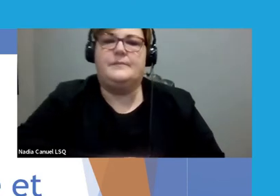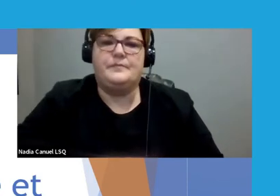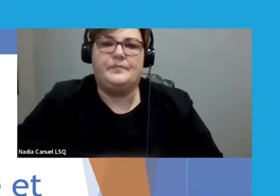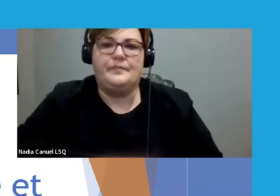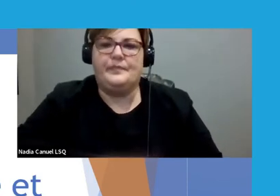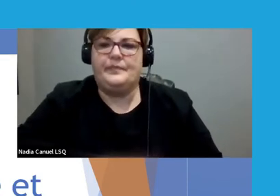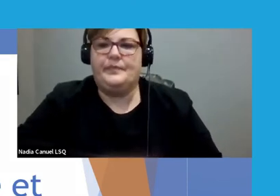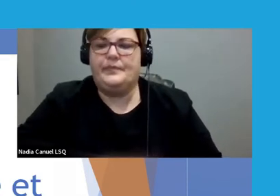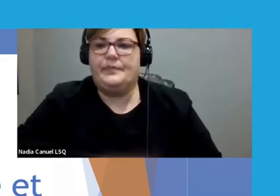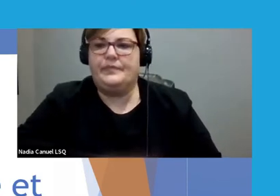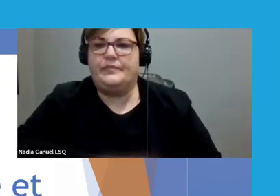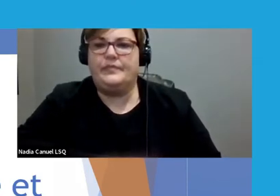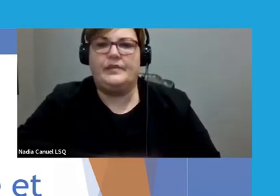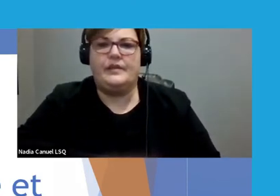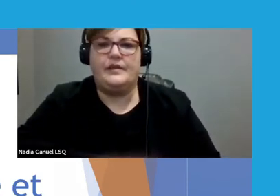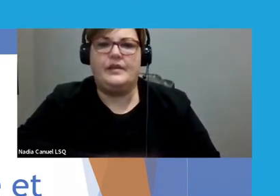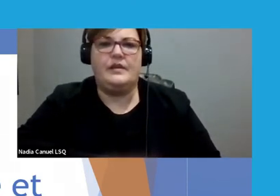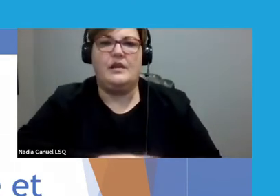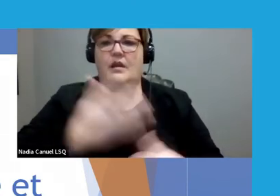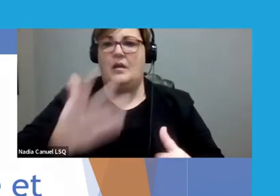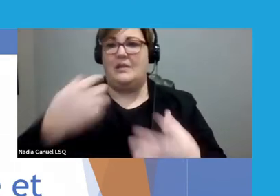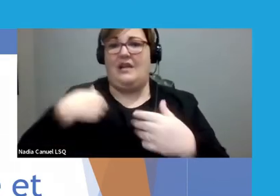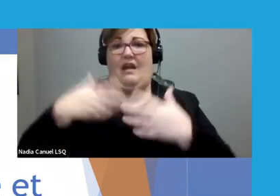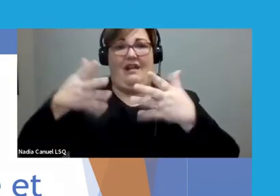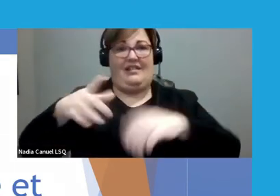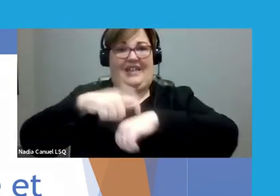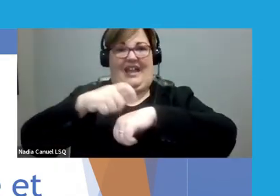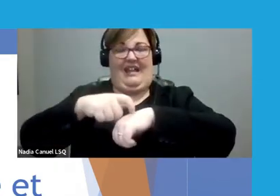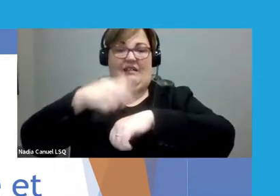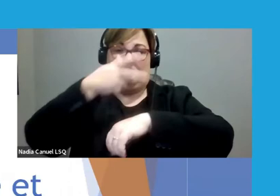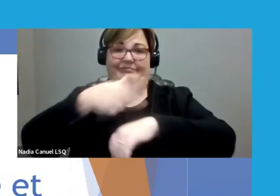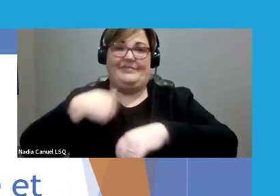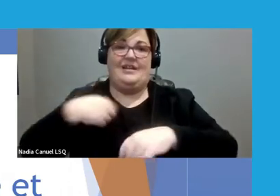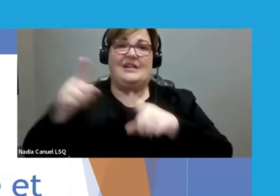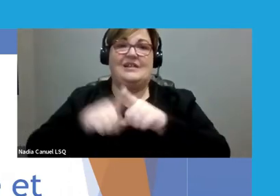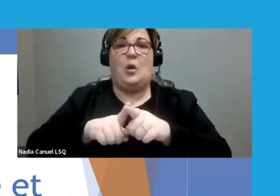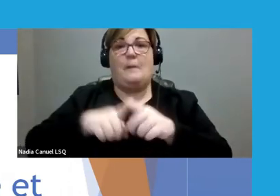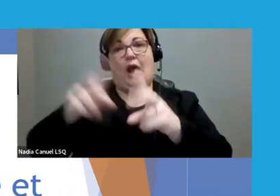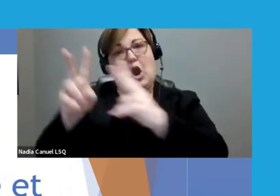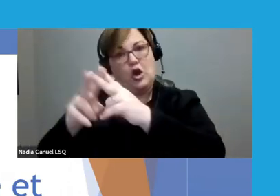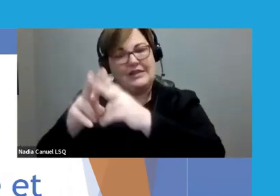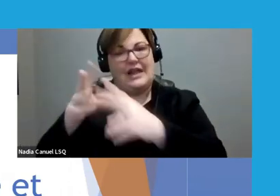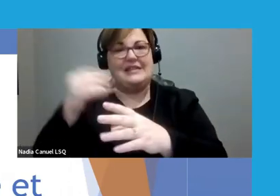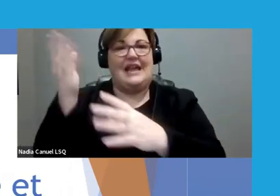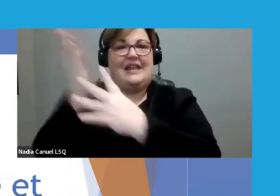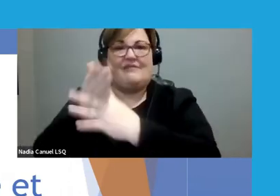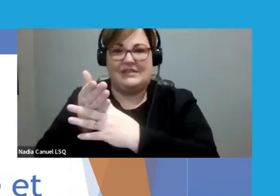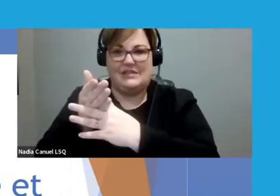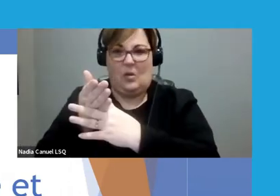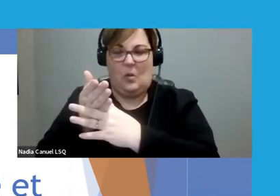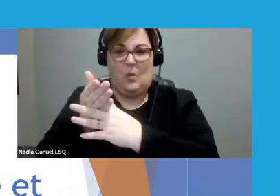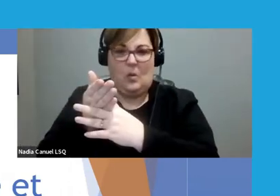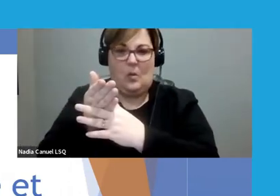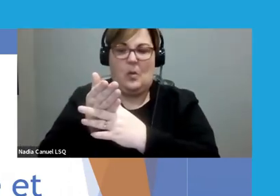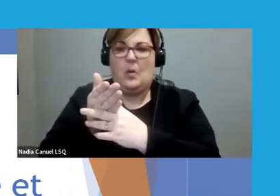Donc, je prends le temps qu'il me reste pour vraiment parler de reconnaissance et d'intervention